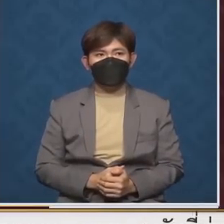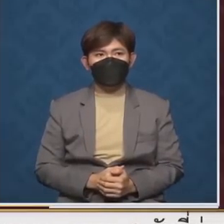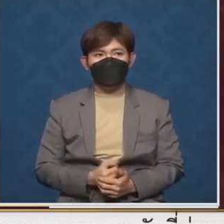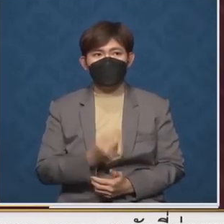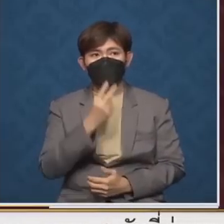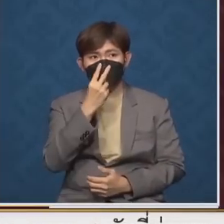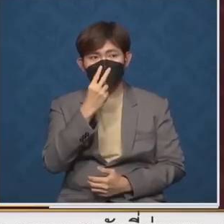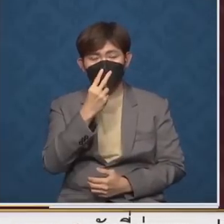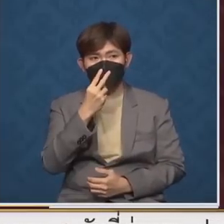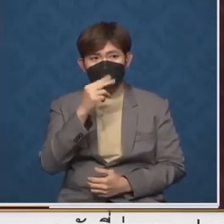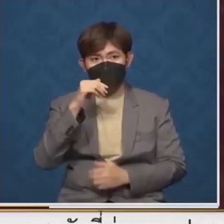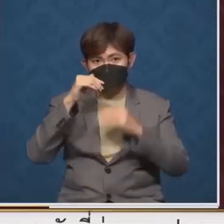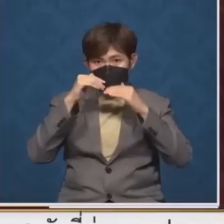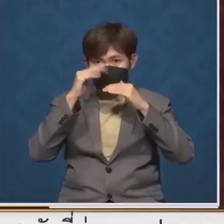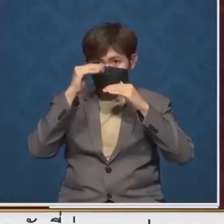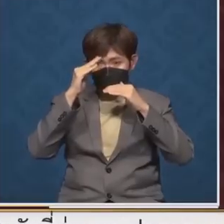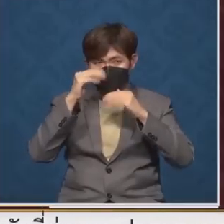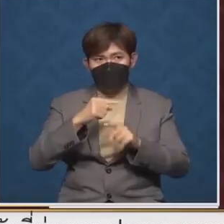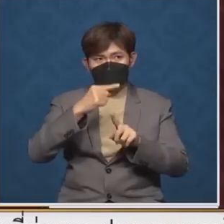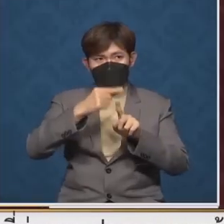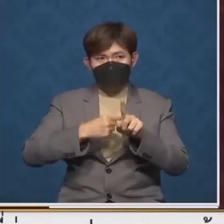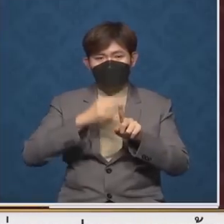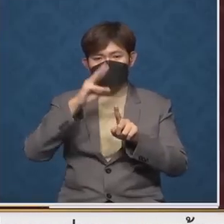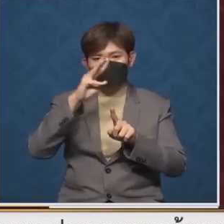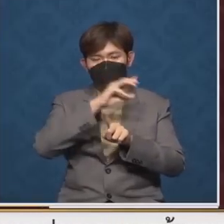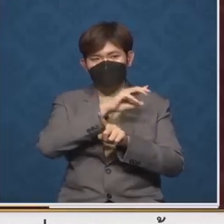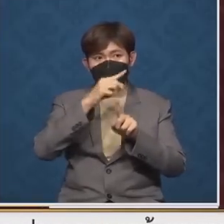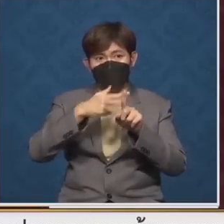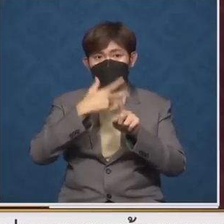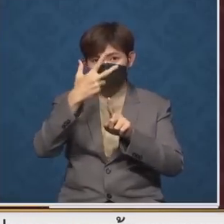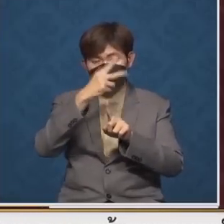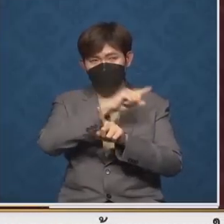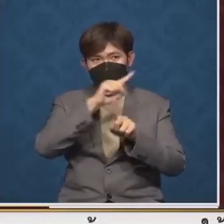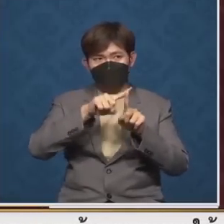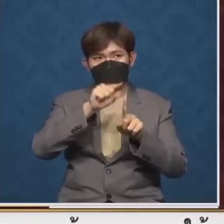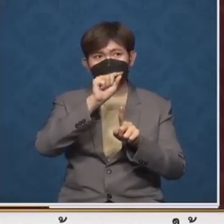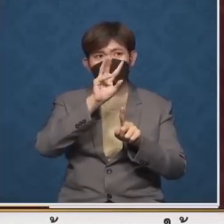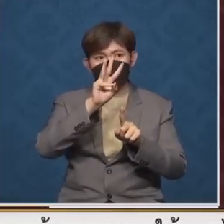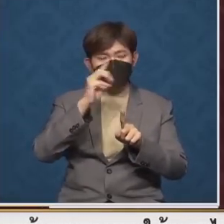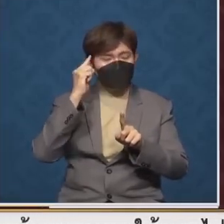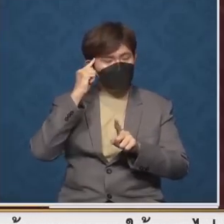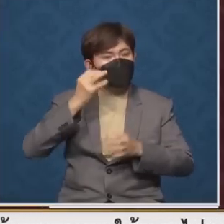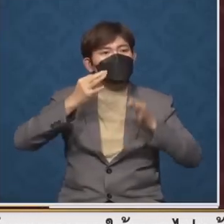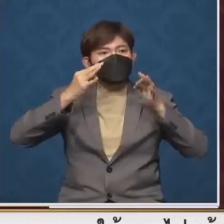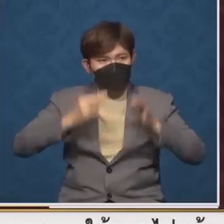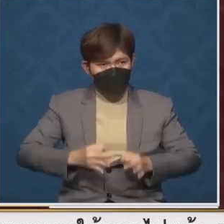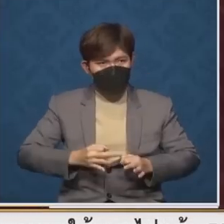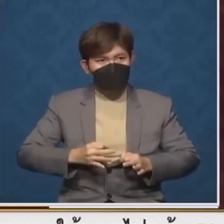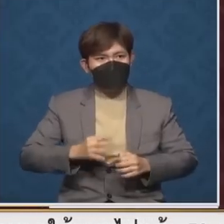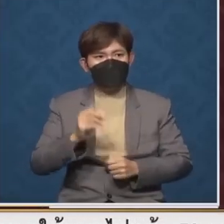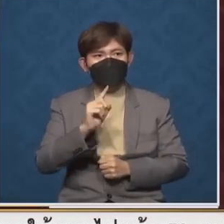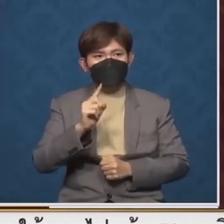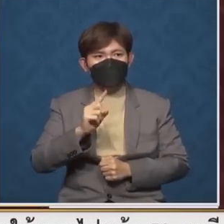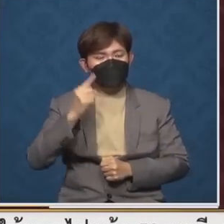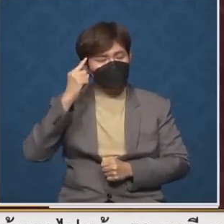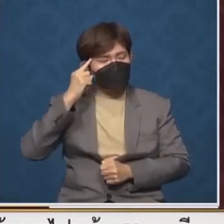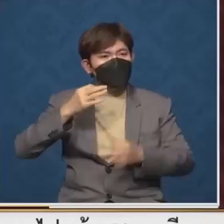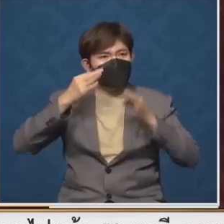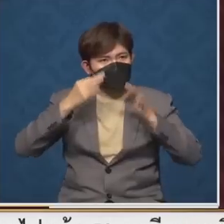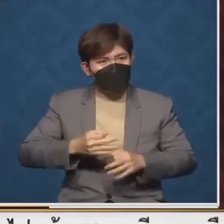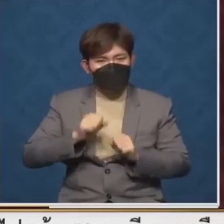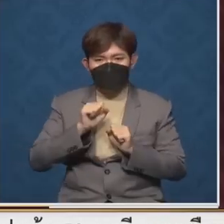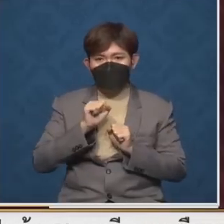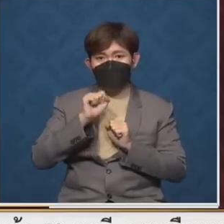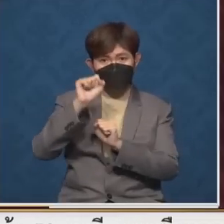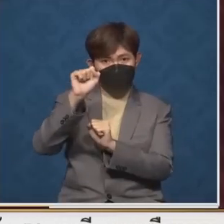ท่านดูวัที่ข้างบน ฮ 26 มีนาคม 2563่านตัดสินใจที่จะประกาศ